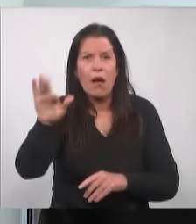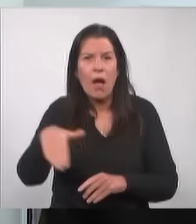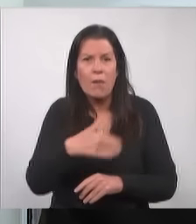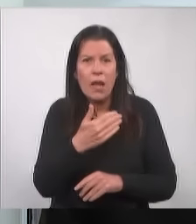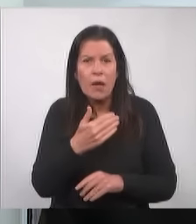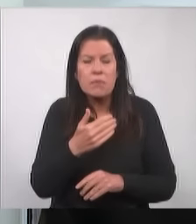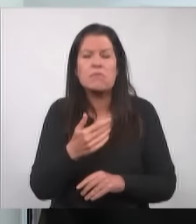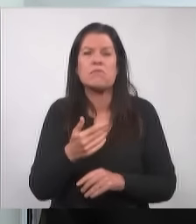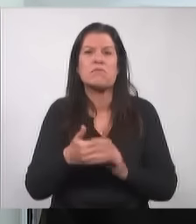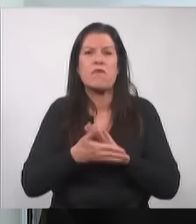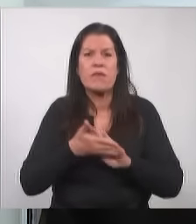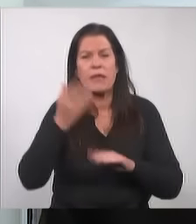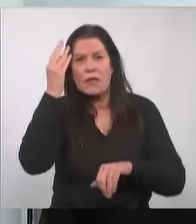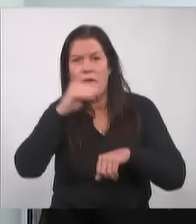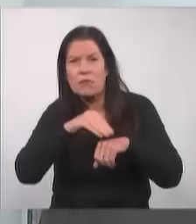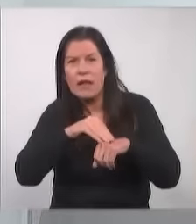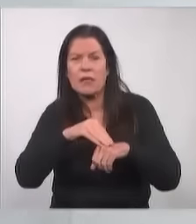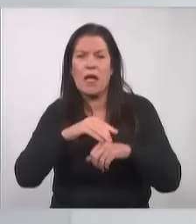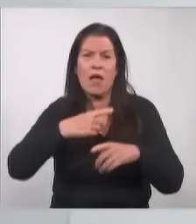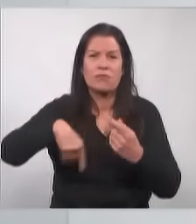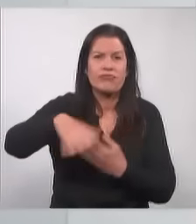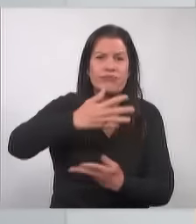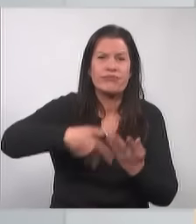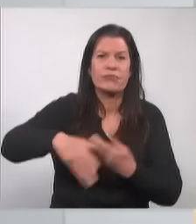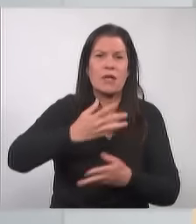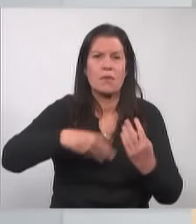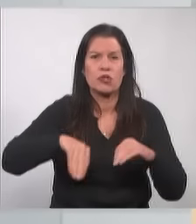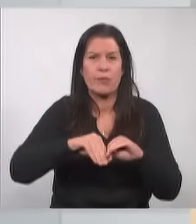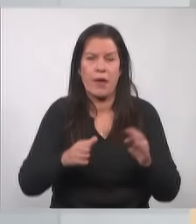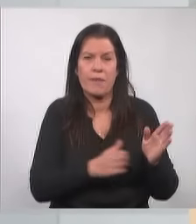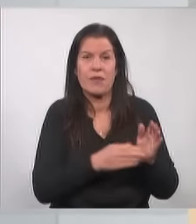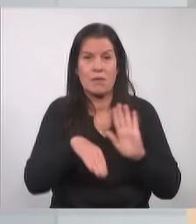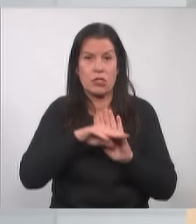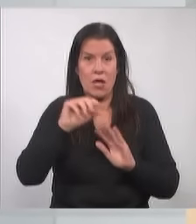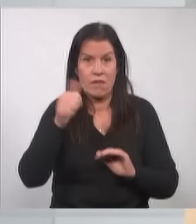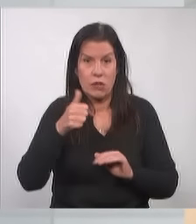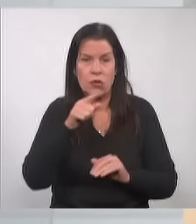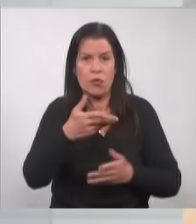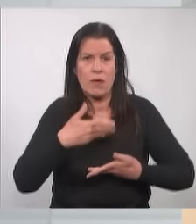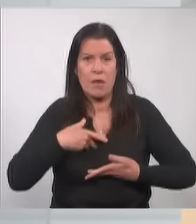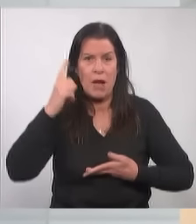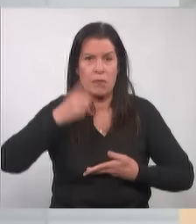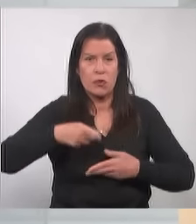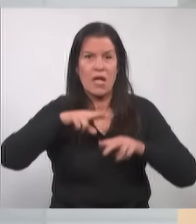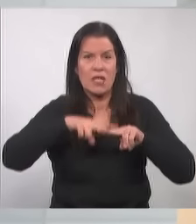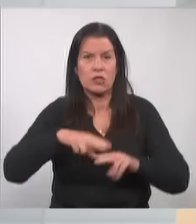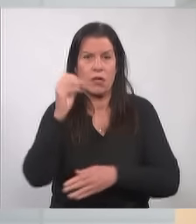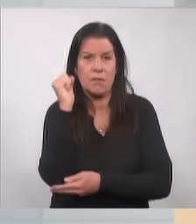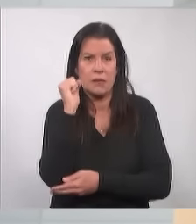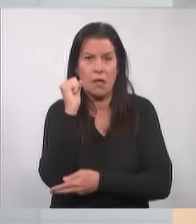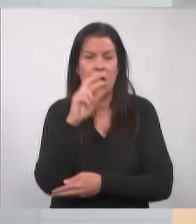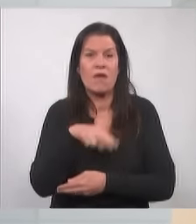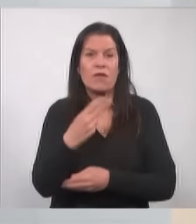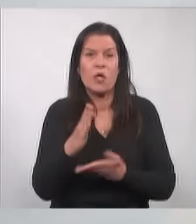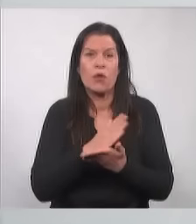מתעדכנים בין בני המשפחה. בשלב הראשון בזוקה מקבל פקודה להישאר בתחנה ולהיערך לאפשרות של